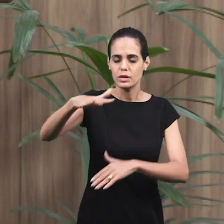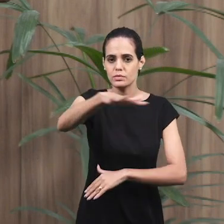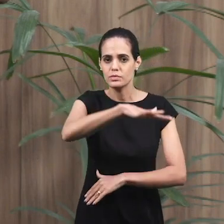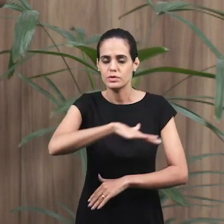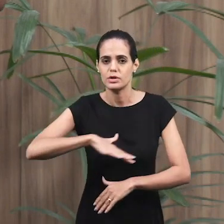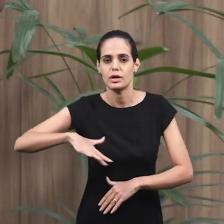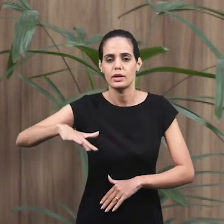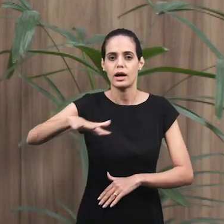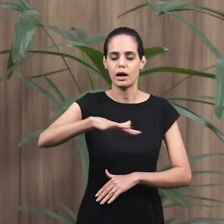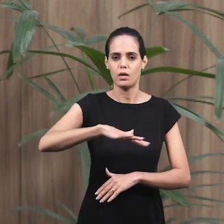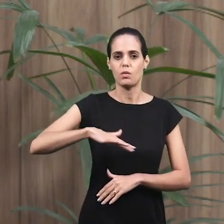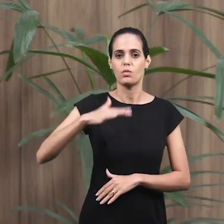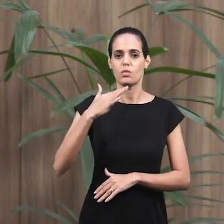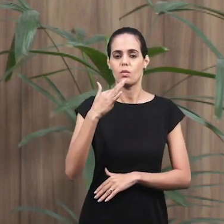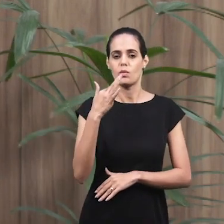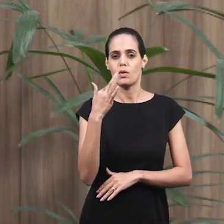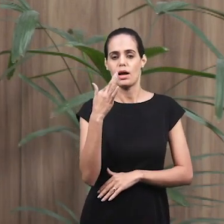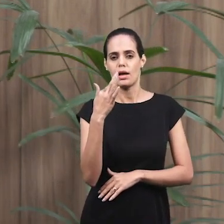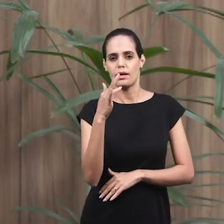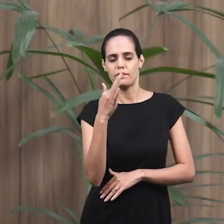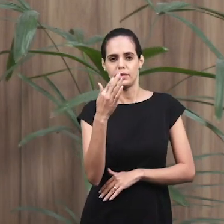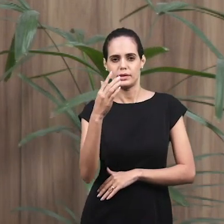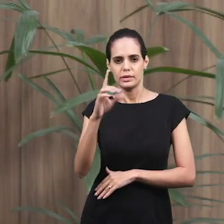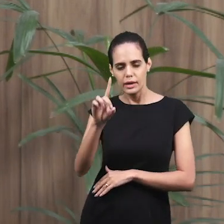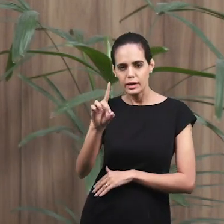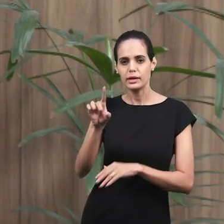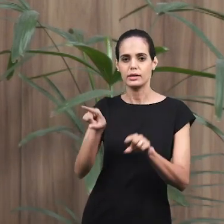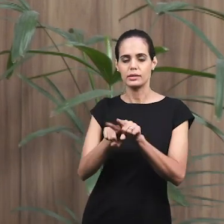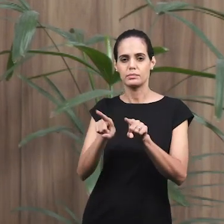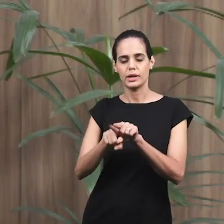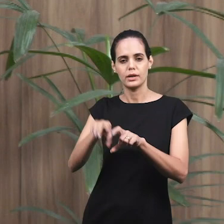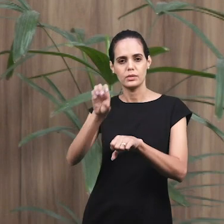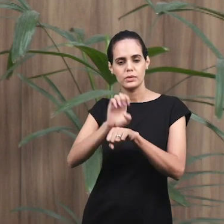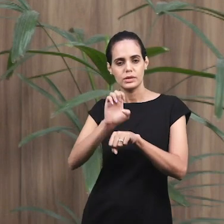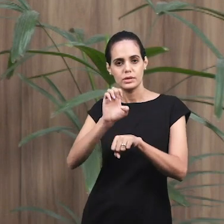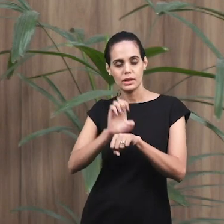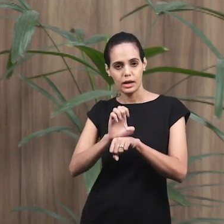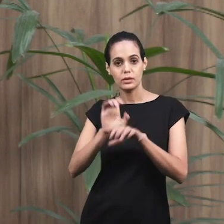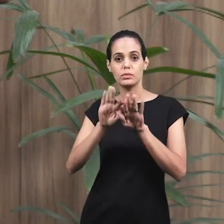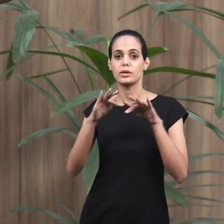et de l'État. Et donc,